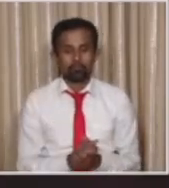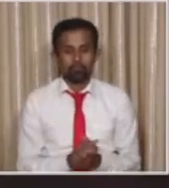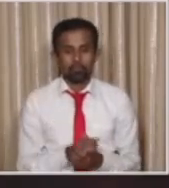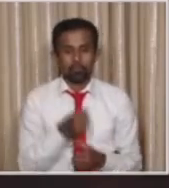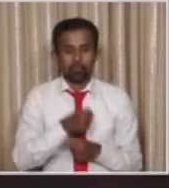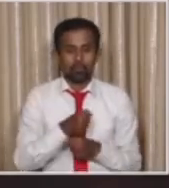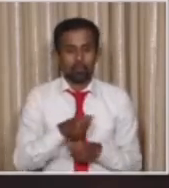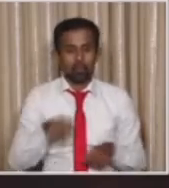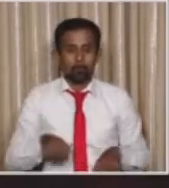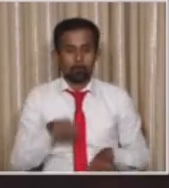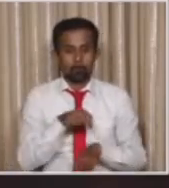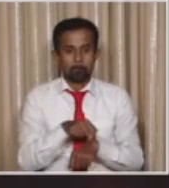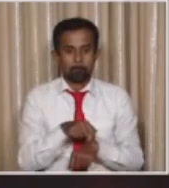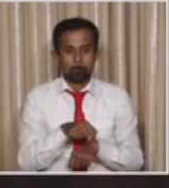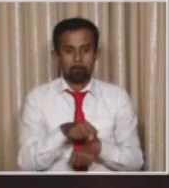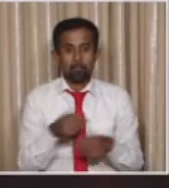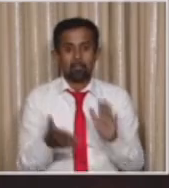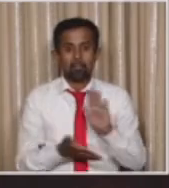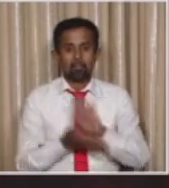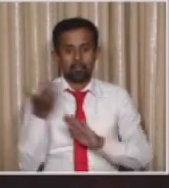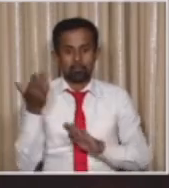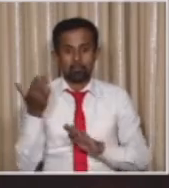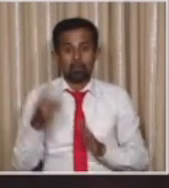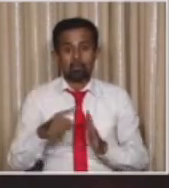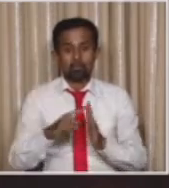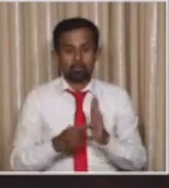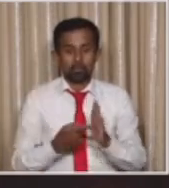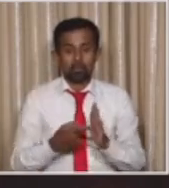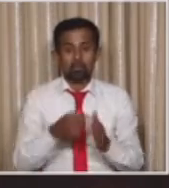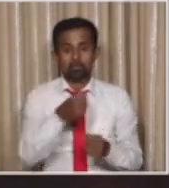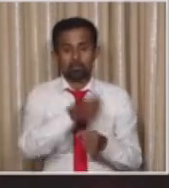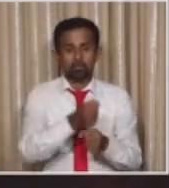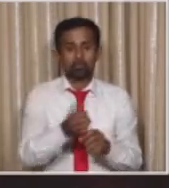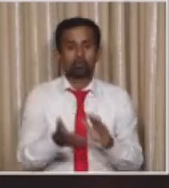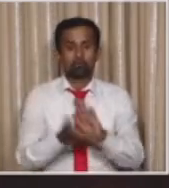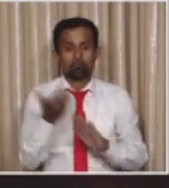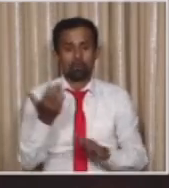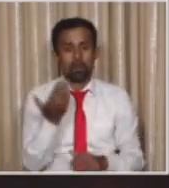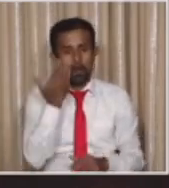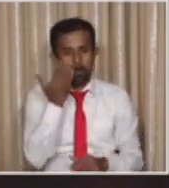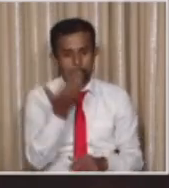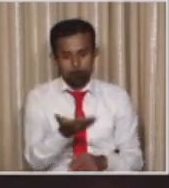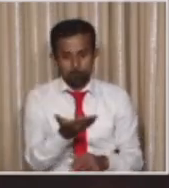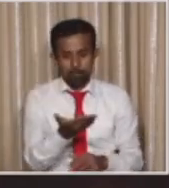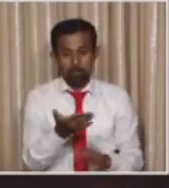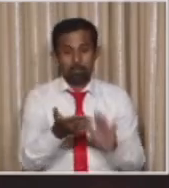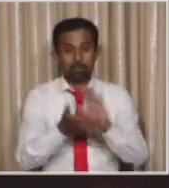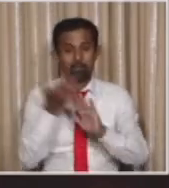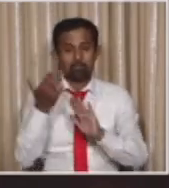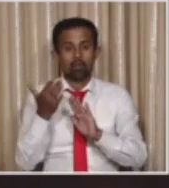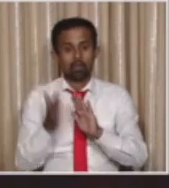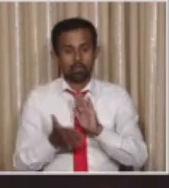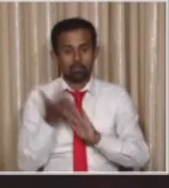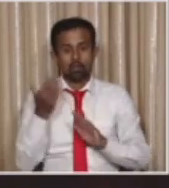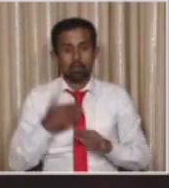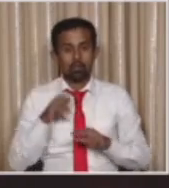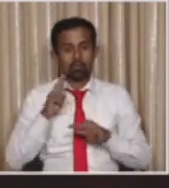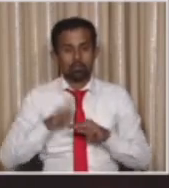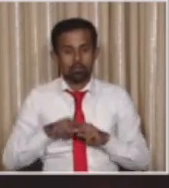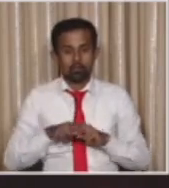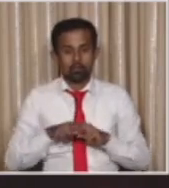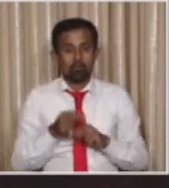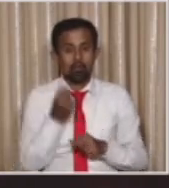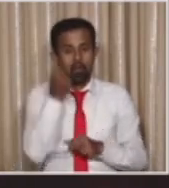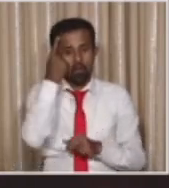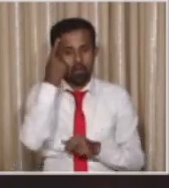आंडू मेवेला वेतुमे सतुरा जनक रत्न आंडे सतुरे क्विदेट पेनवा सतुरागे सतुरा पे मिथुरायन न्याय